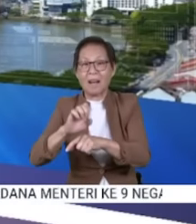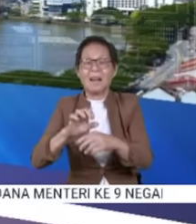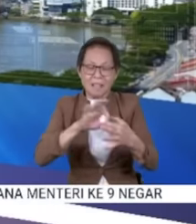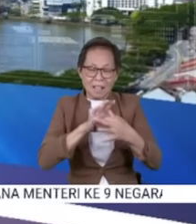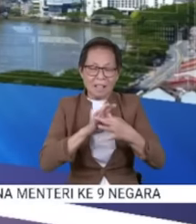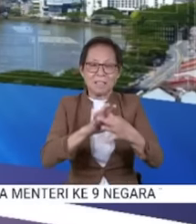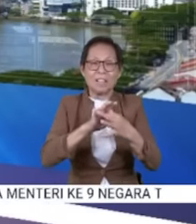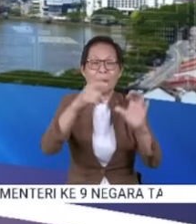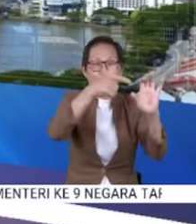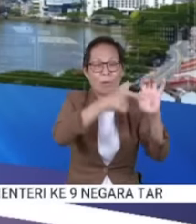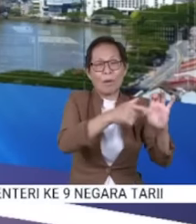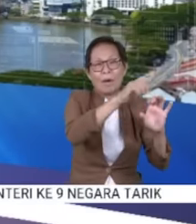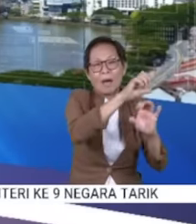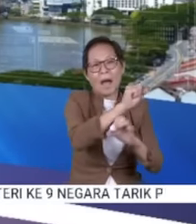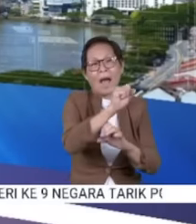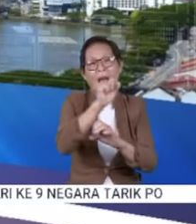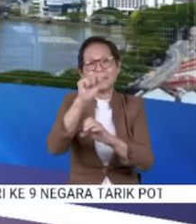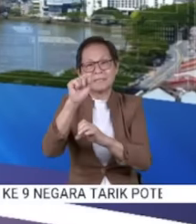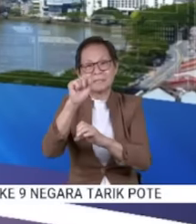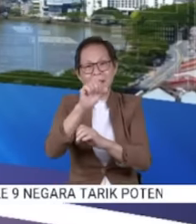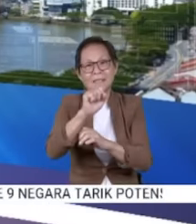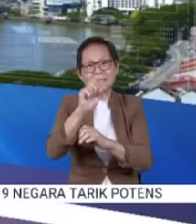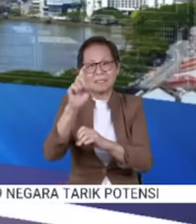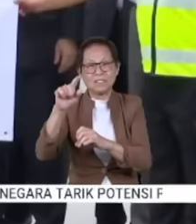sidc energi sindiran